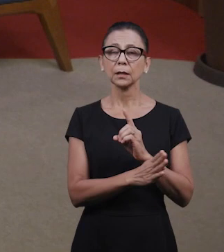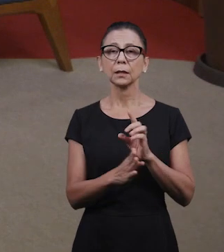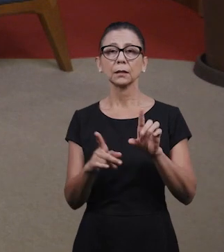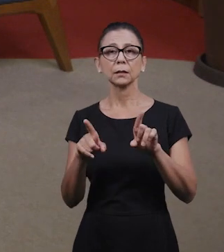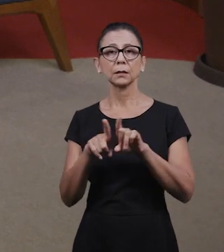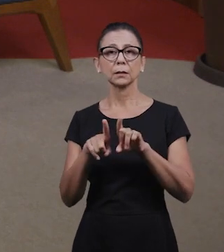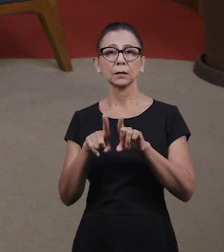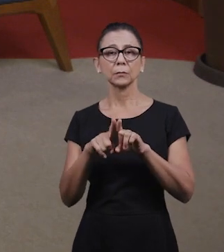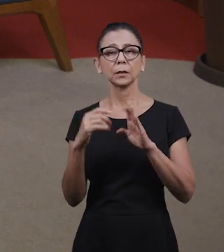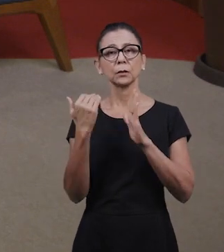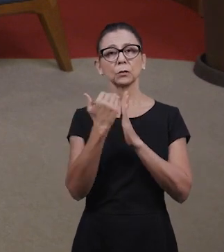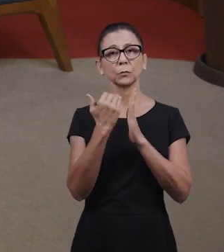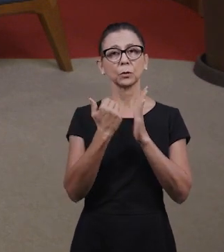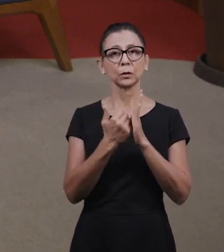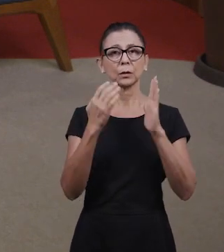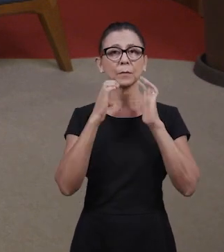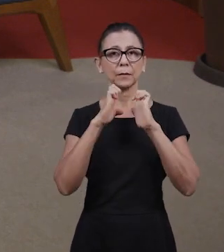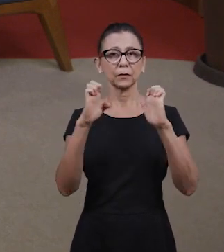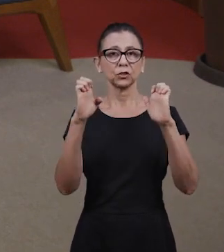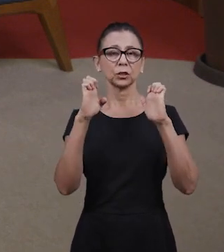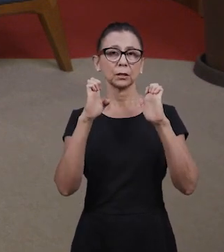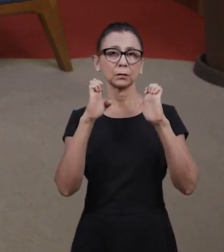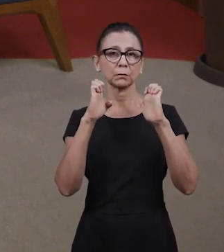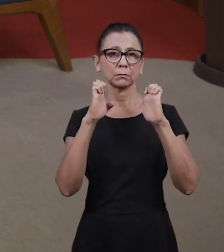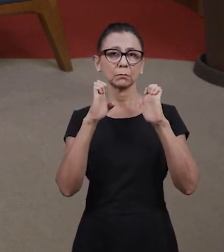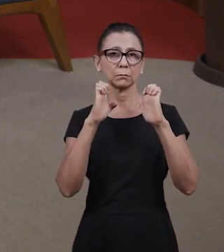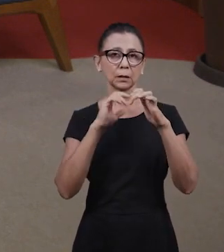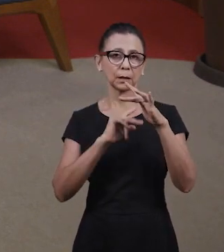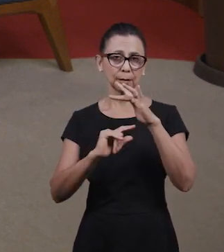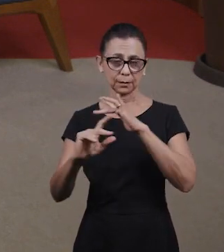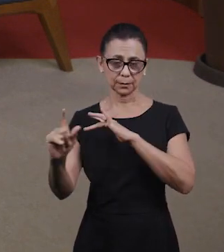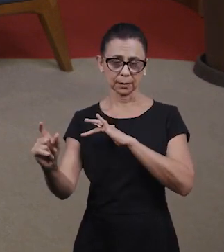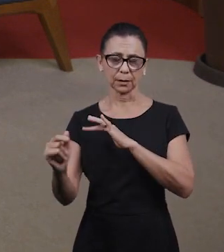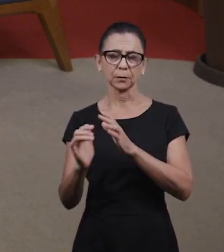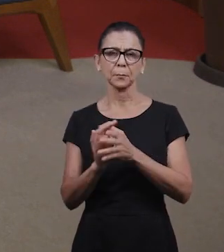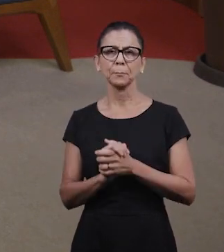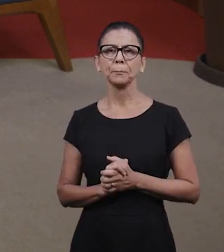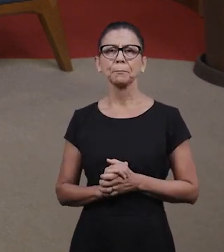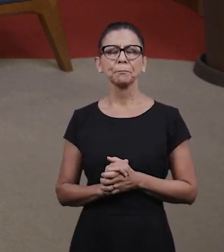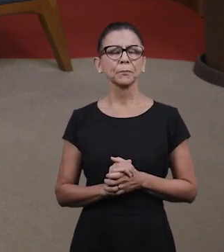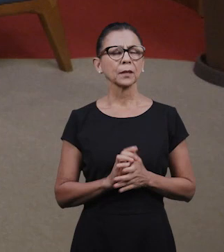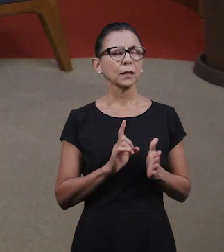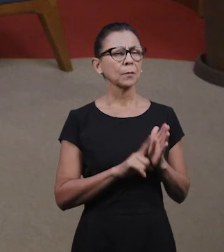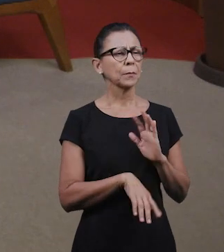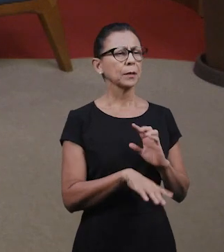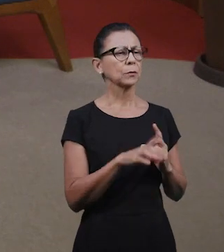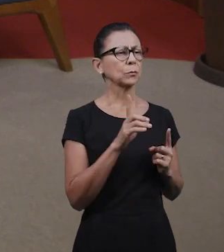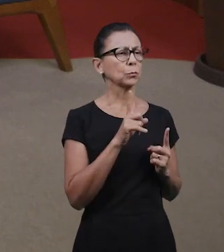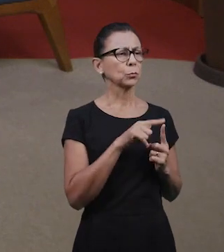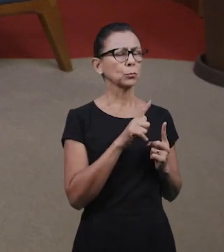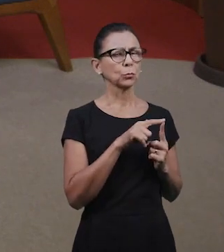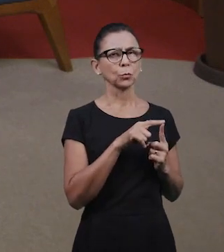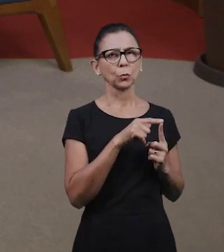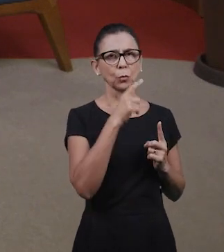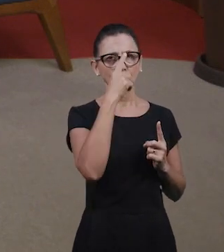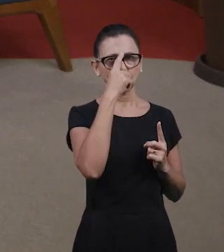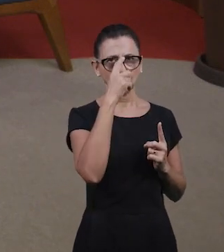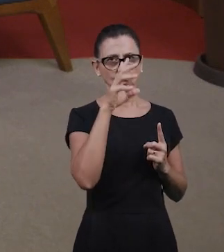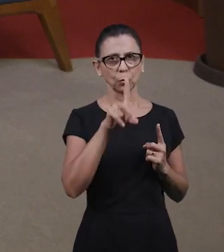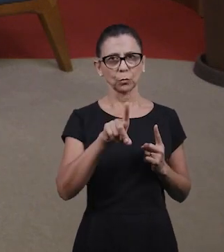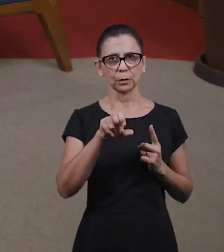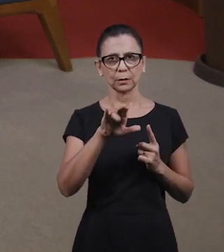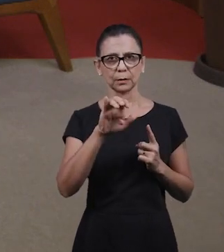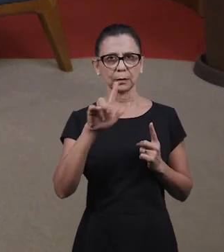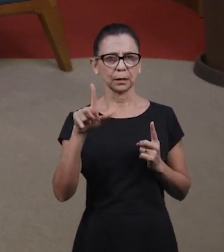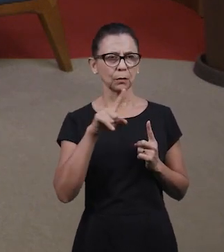la formation en annonçant l'évangile éternel dans ce volet, le son du Manaïm. Je pose la question, pasteur Daniel, cette parabole de